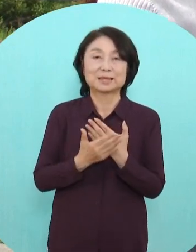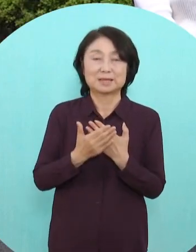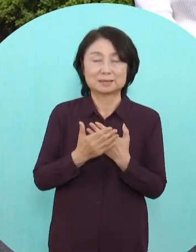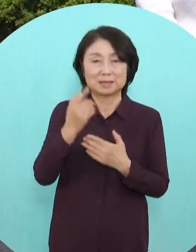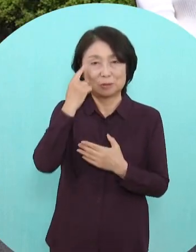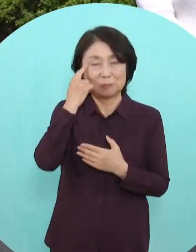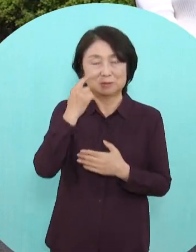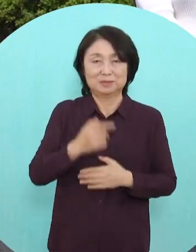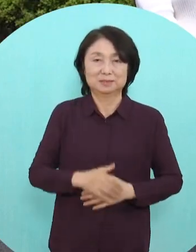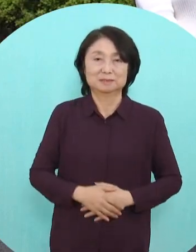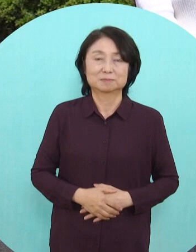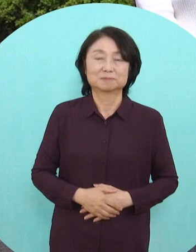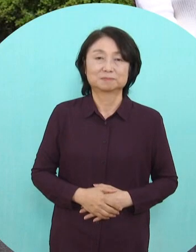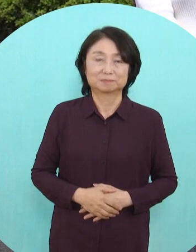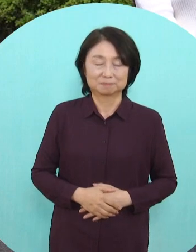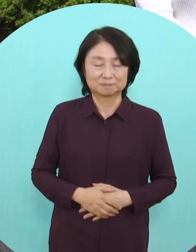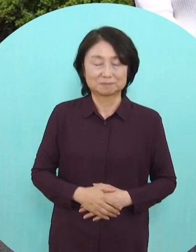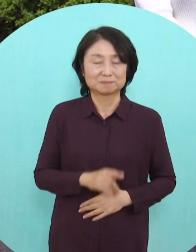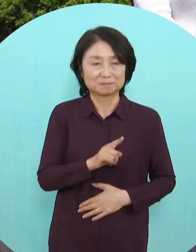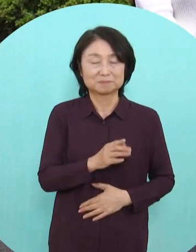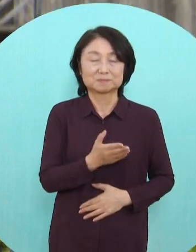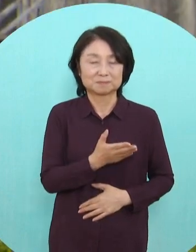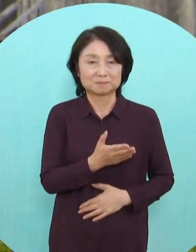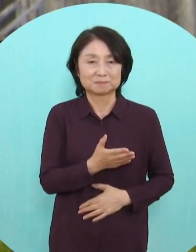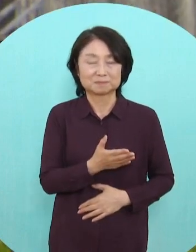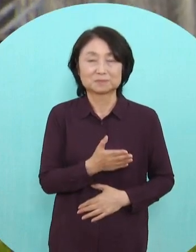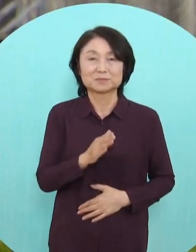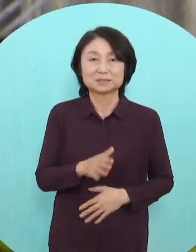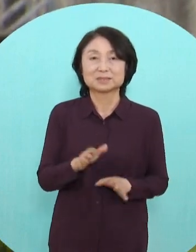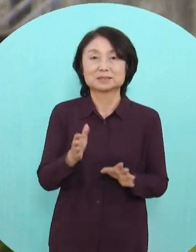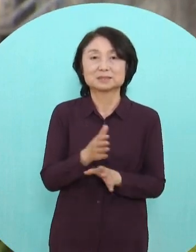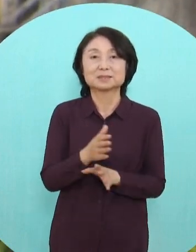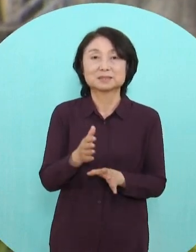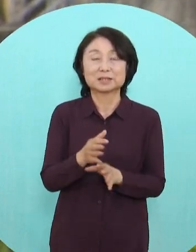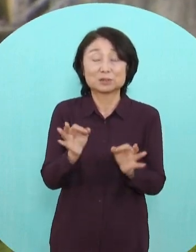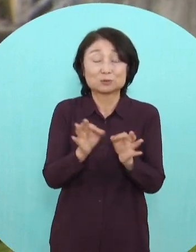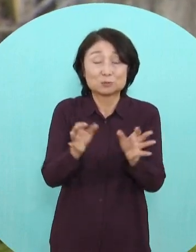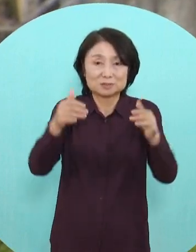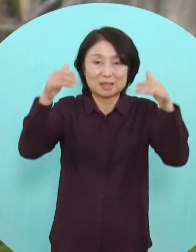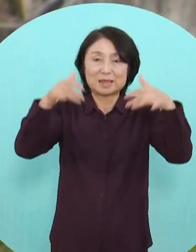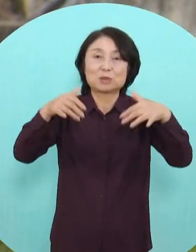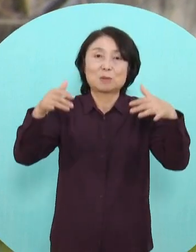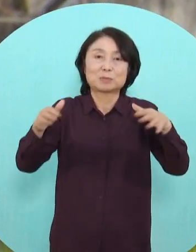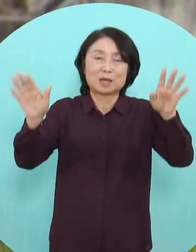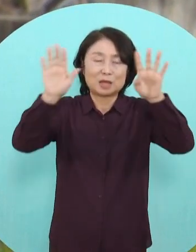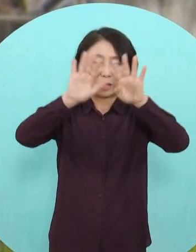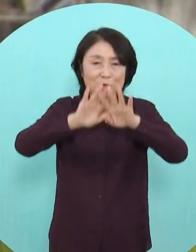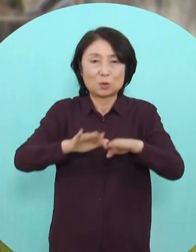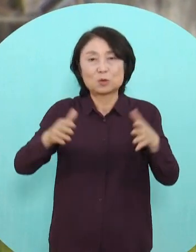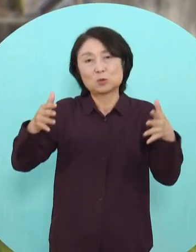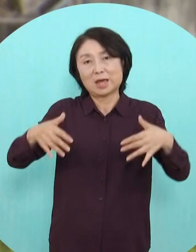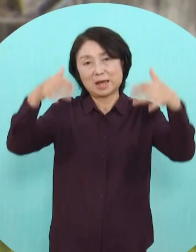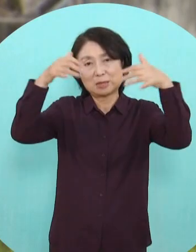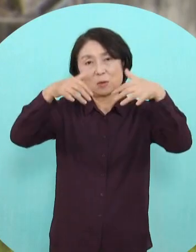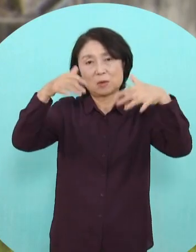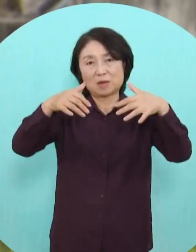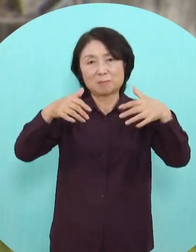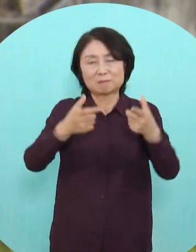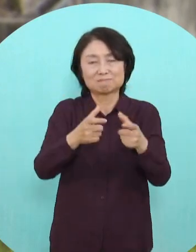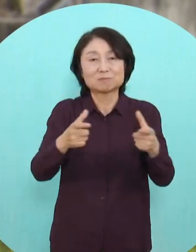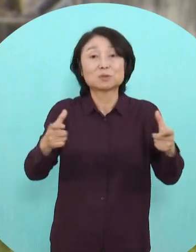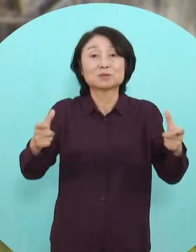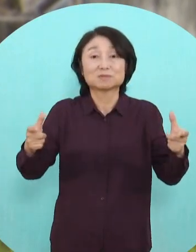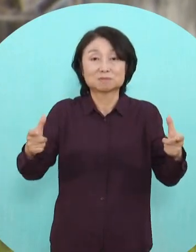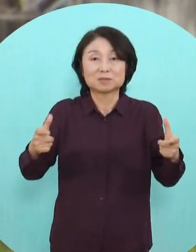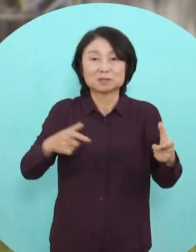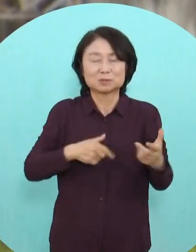。 はい、坂本さんはいかがでしたか。 はい、最近は急な大雨とか夜間の大雨というのが増えているので、自